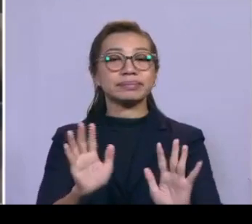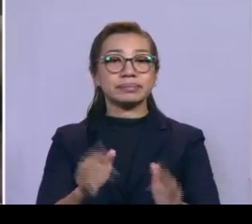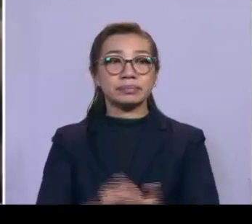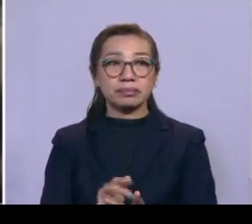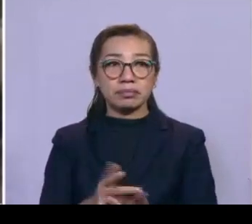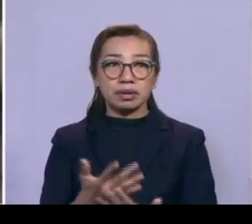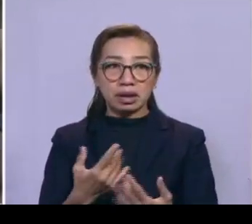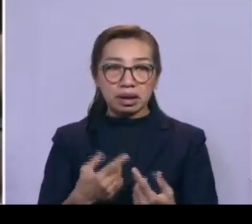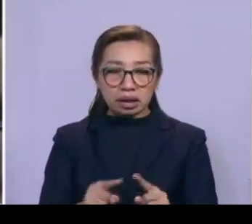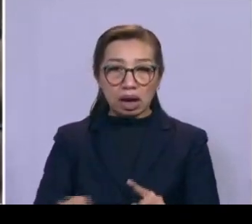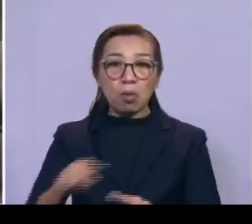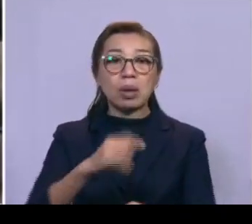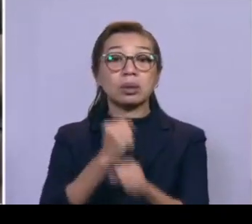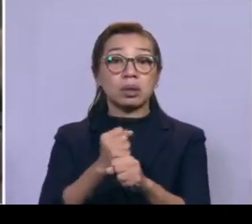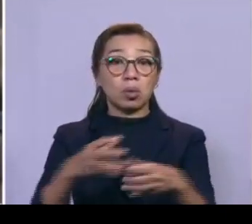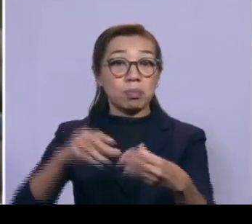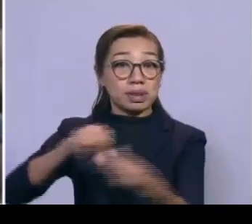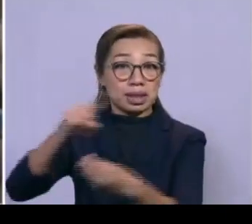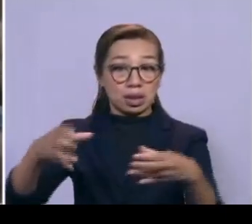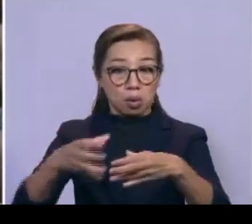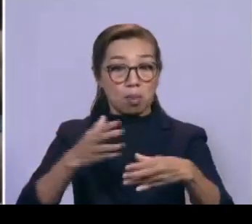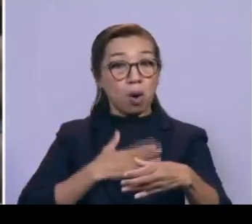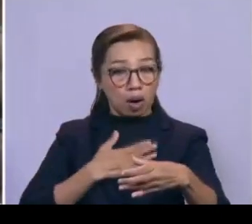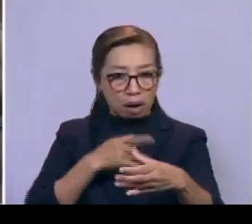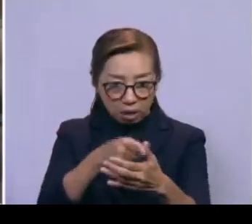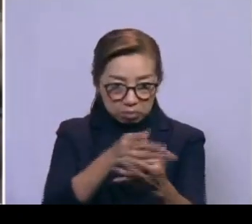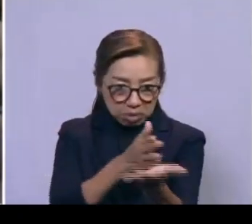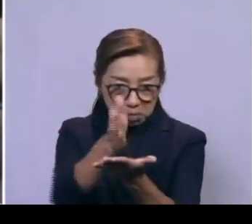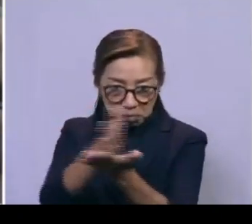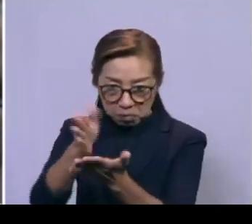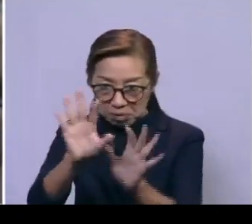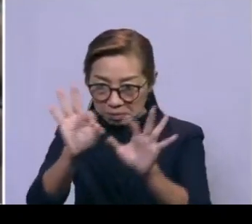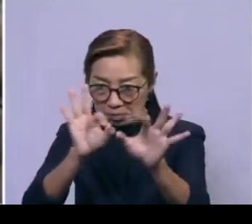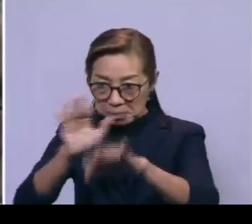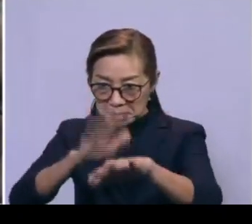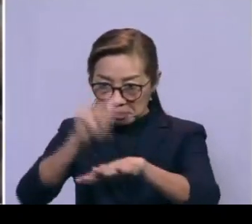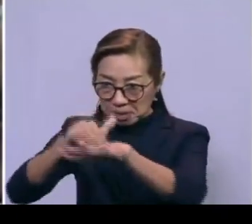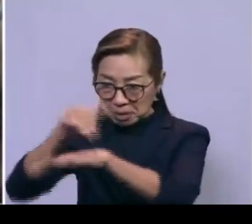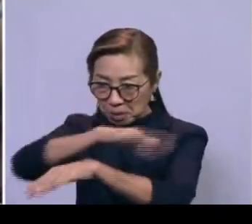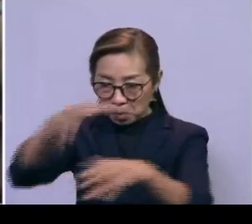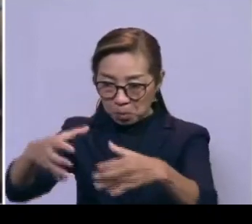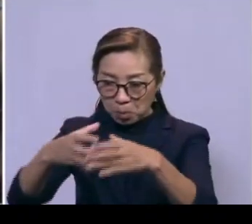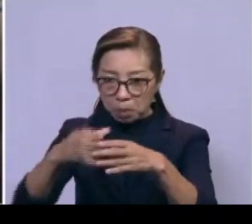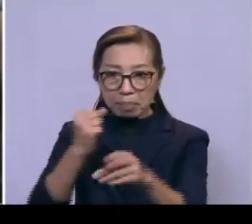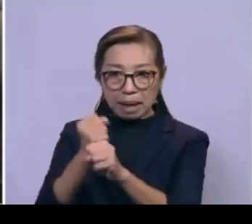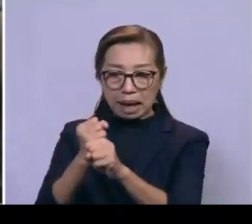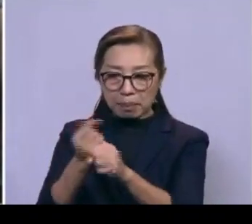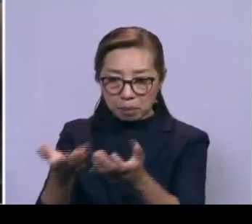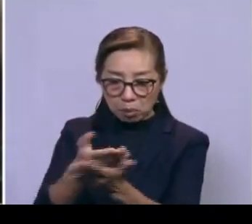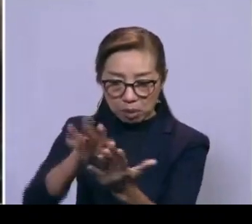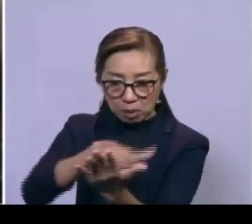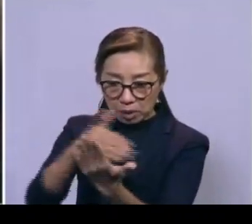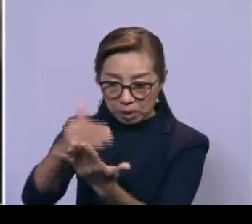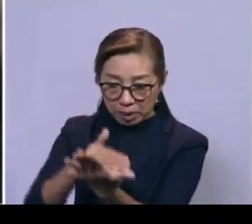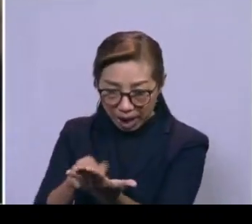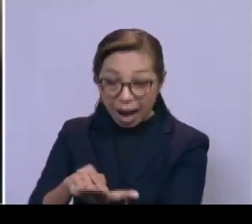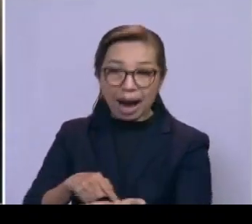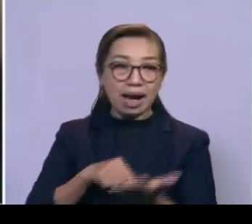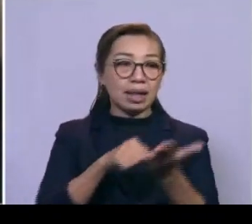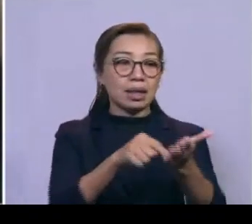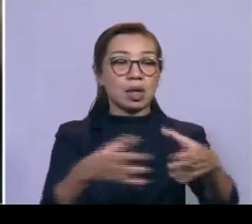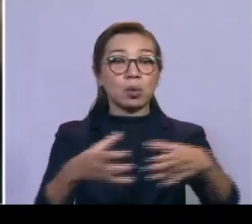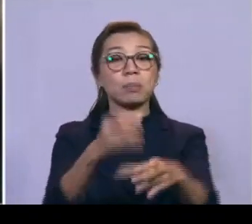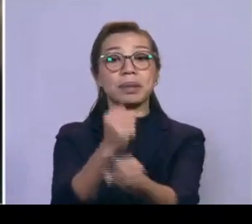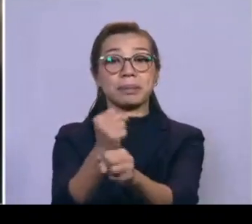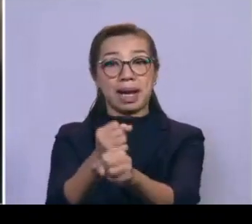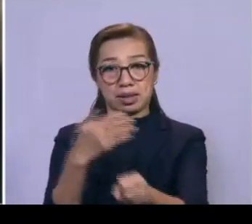แล้วก็มีทำมาด้วยกลุ่มเศรษฐกิจของเราซึ่งมีทุกเซกเตอร์มาอยู่ที่นี ่หน่อยนะครับ แล้วมีข้อเสนอข้อวินาเพื่อเราจะได้นำมาเข้าไปปรึกษาในคณะทำง